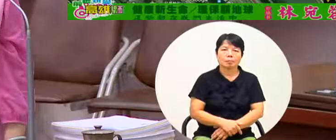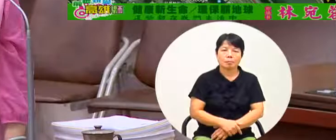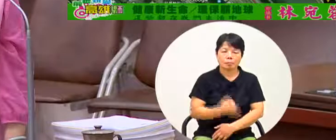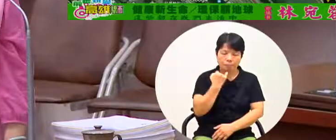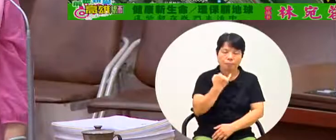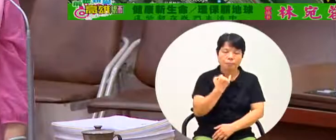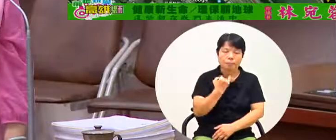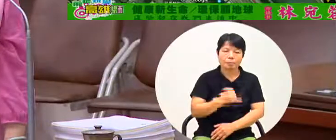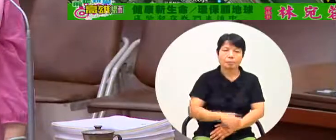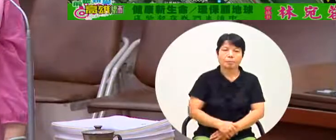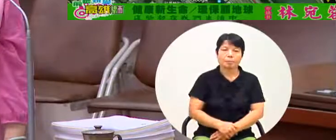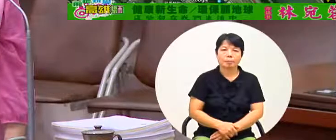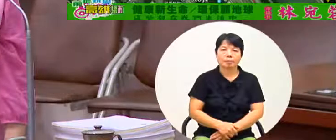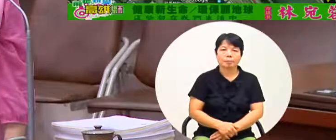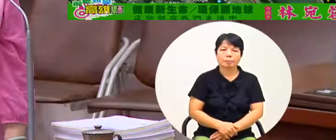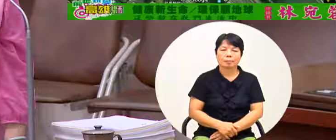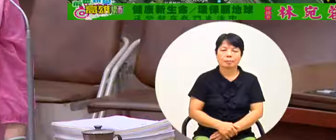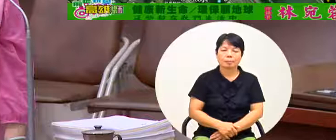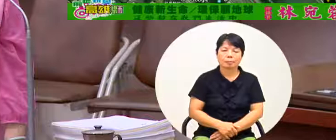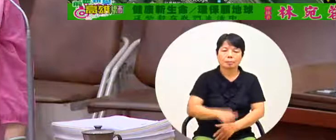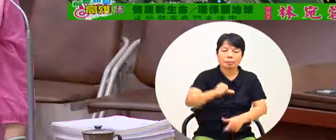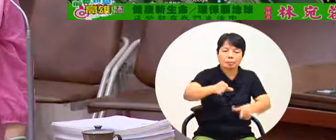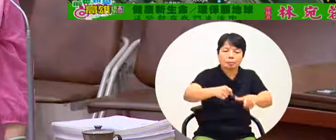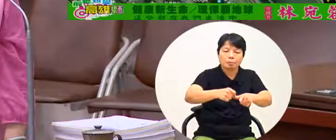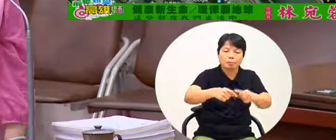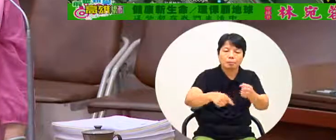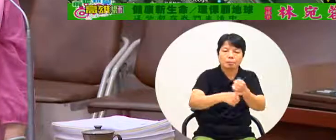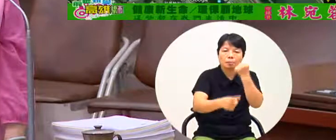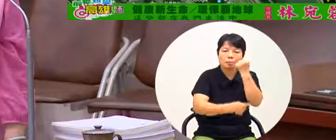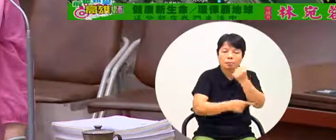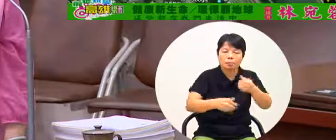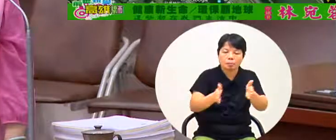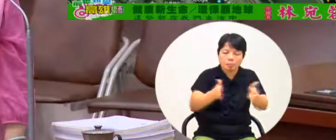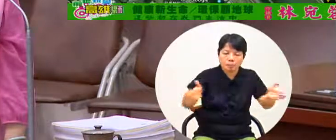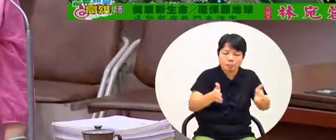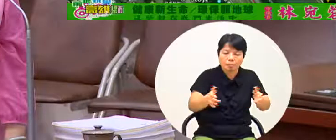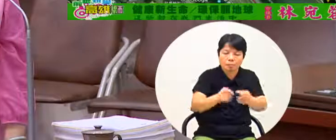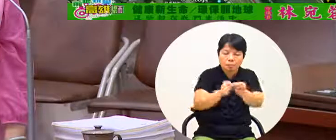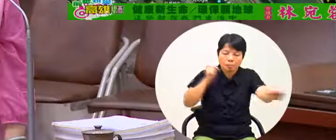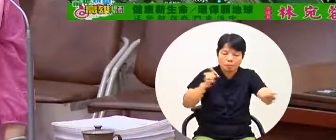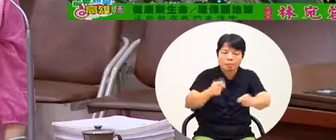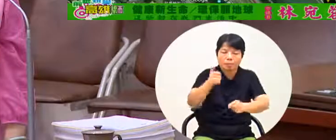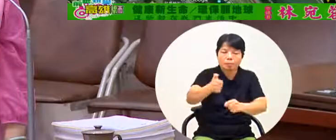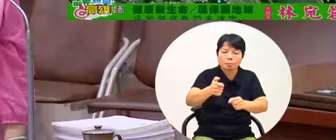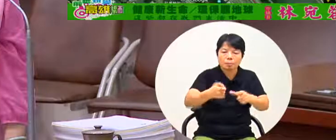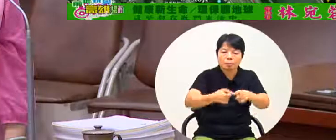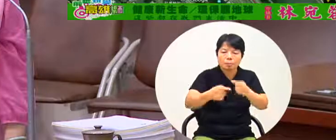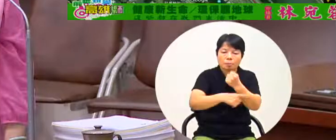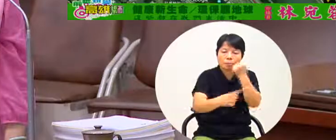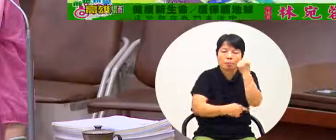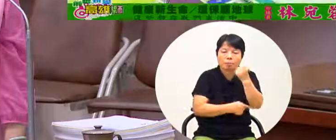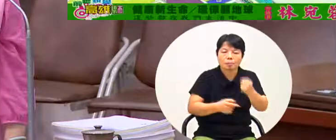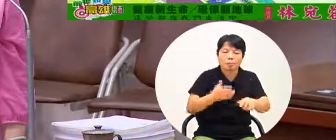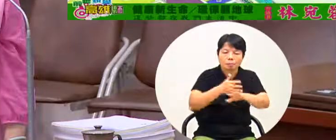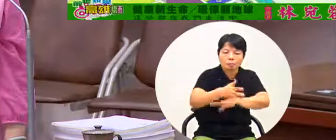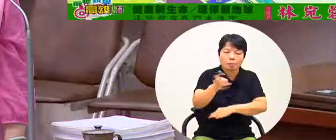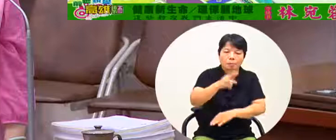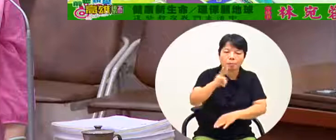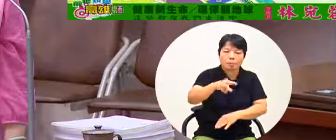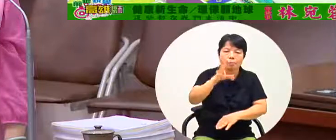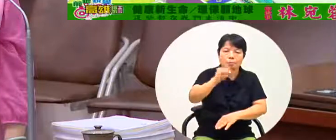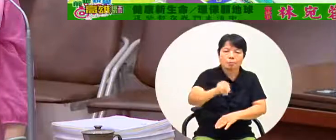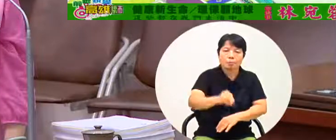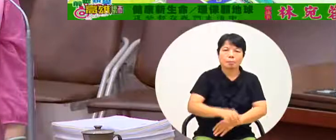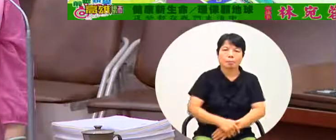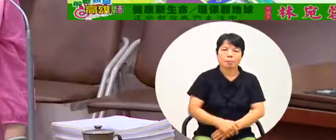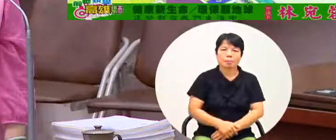五公尺宽，长五十公尺，哦，它的经费差不多3000万嘛。啊，这个我们处长也